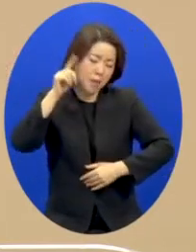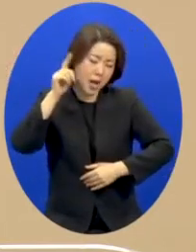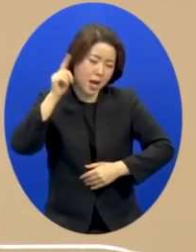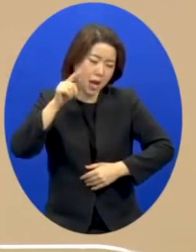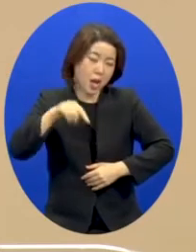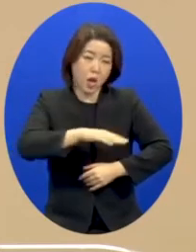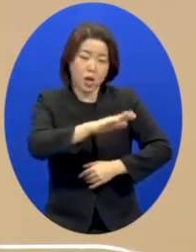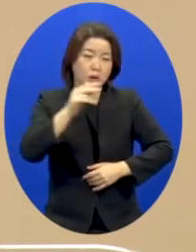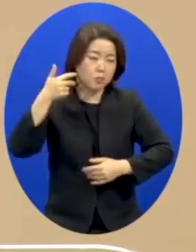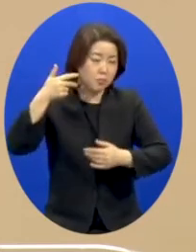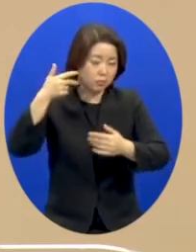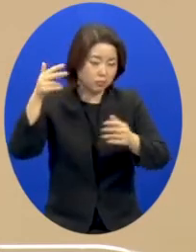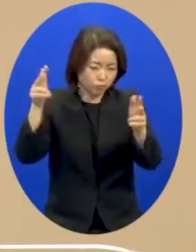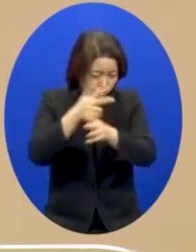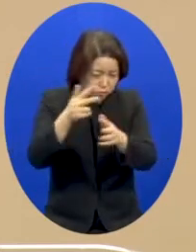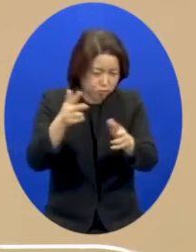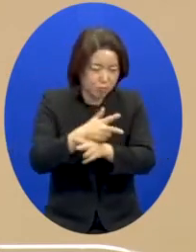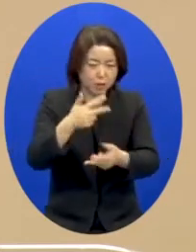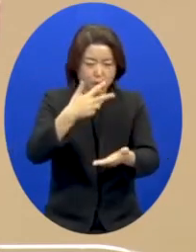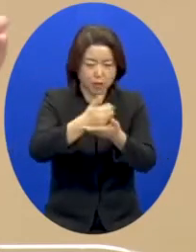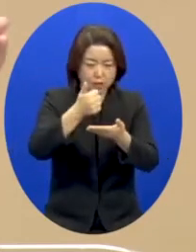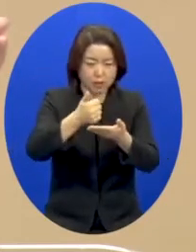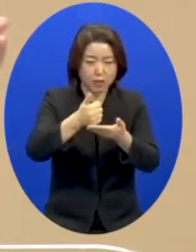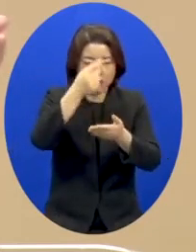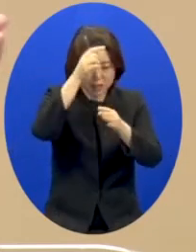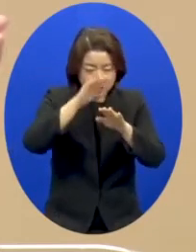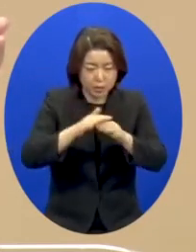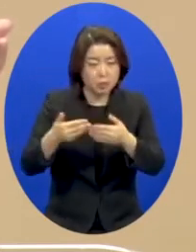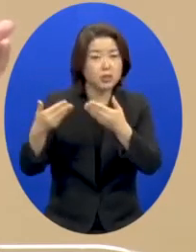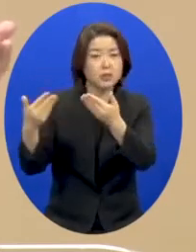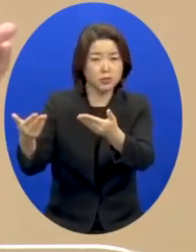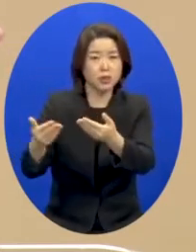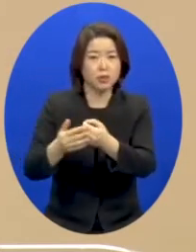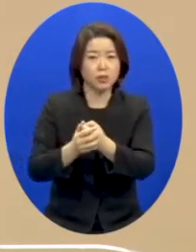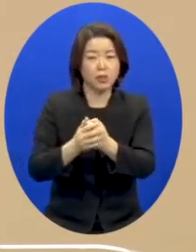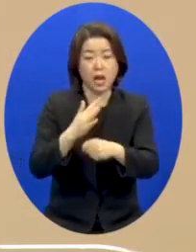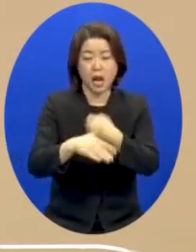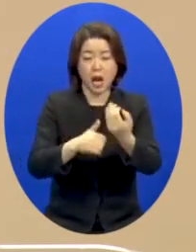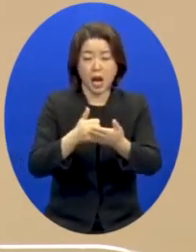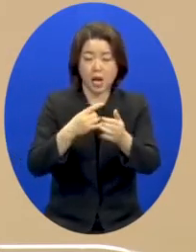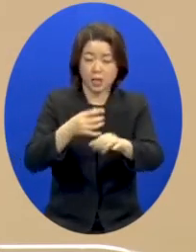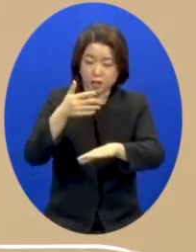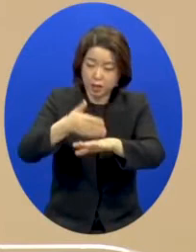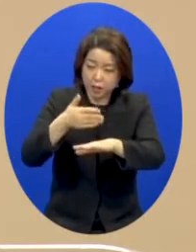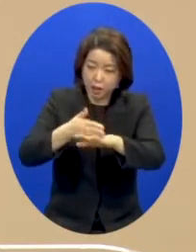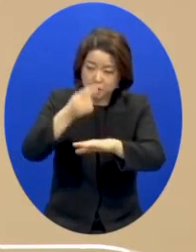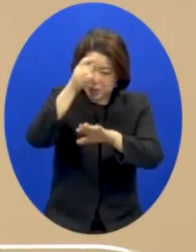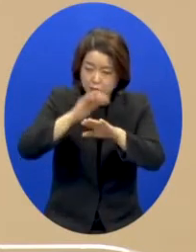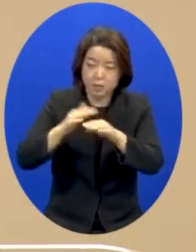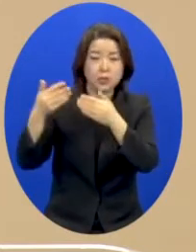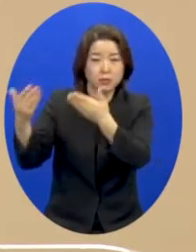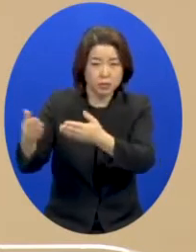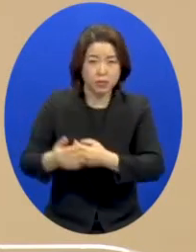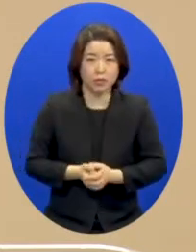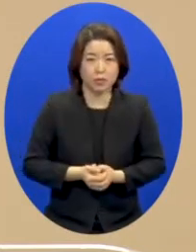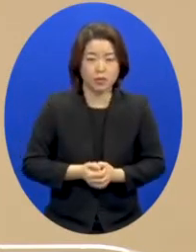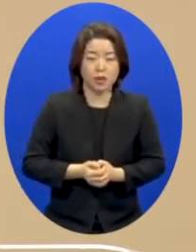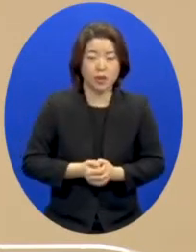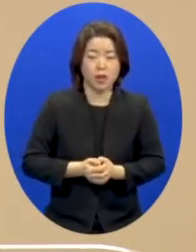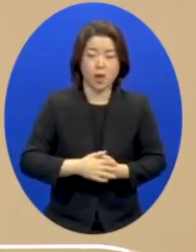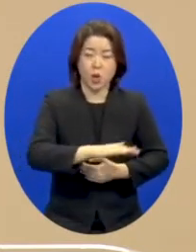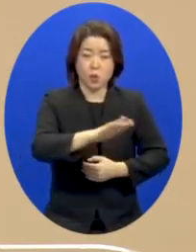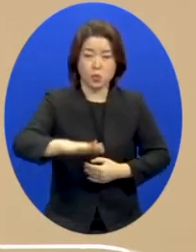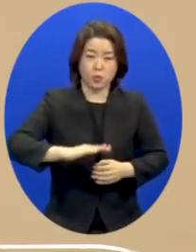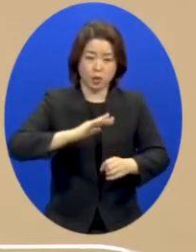예배를 드립니다. 하나님께 감사 예배를 드리는 거죠. 우리가 구원받은 자이고 하나님의